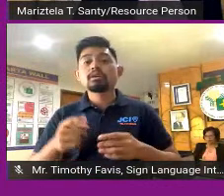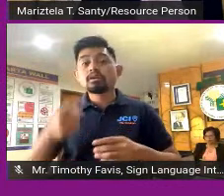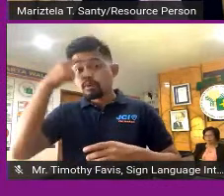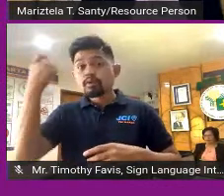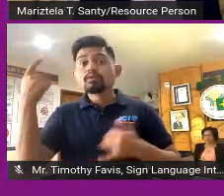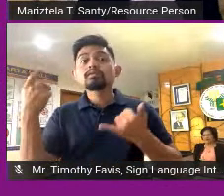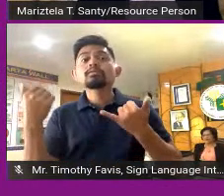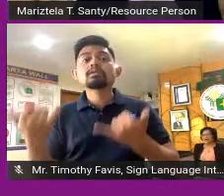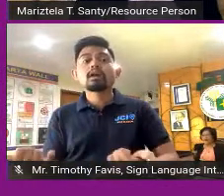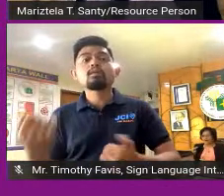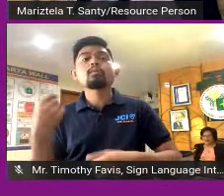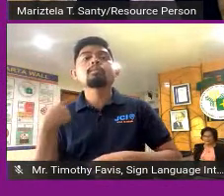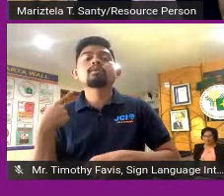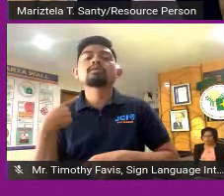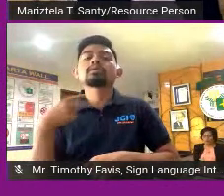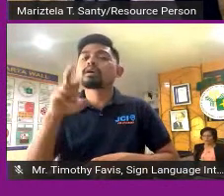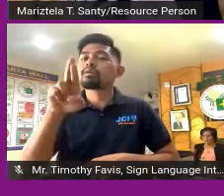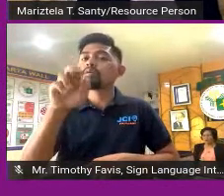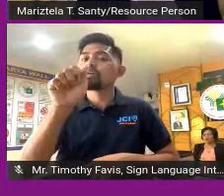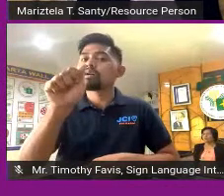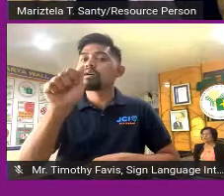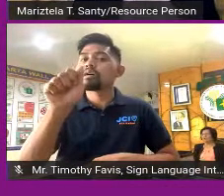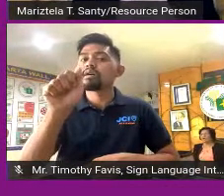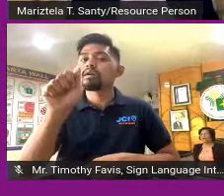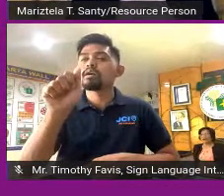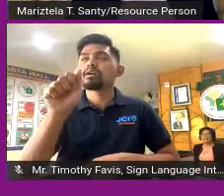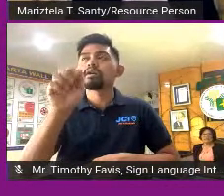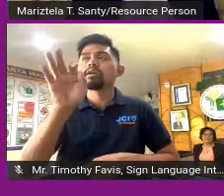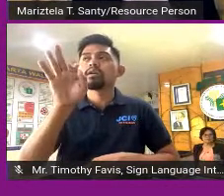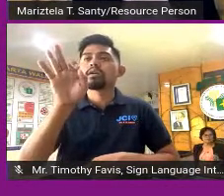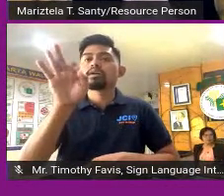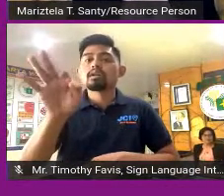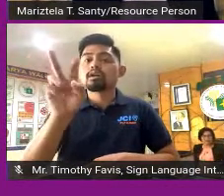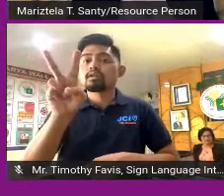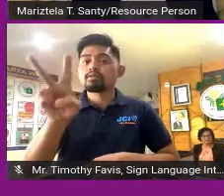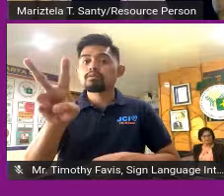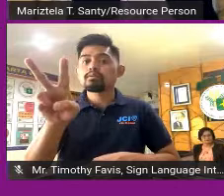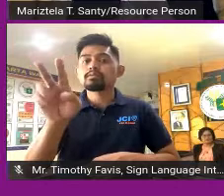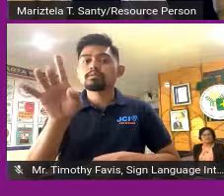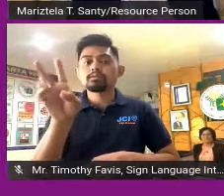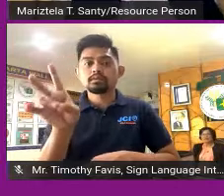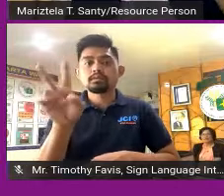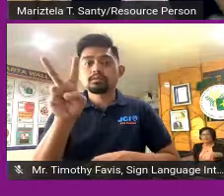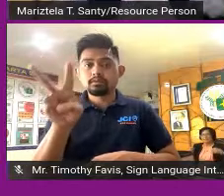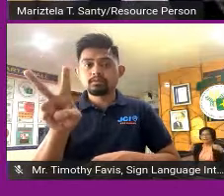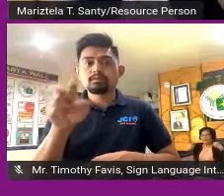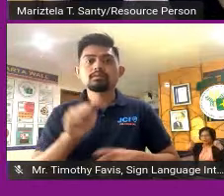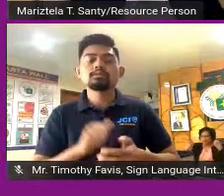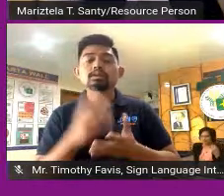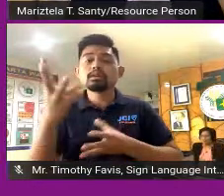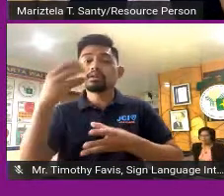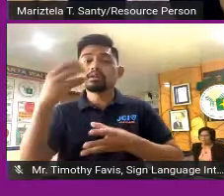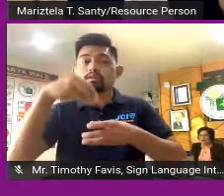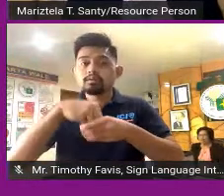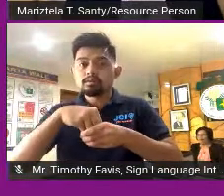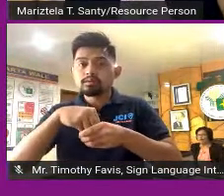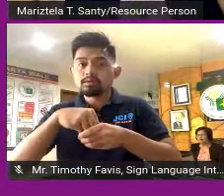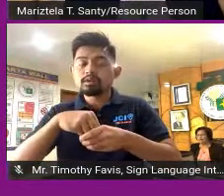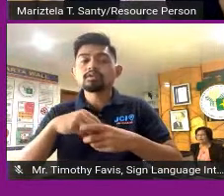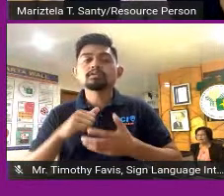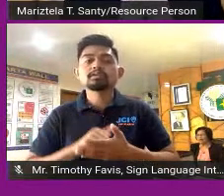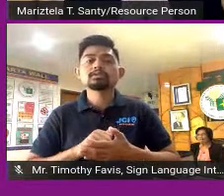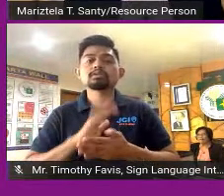development programs, kaya nga po in-include ang lahat na instrumentalities. Inuuna po